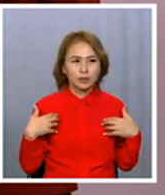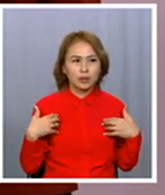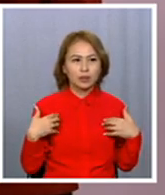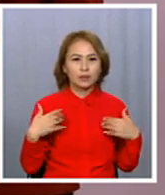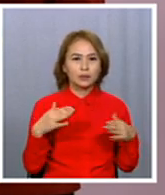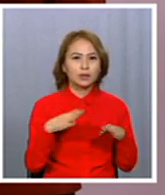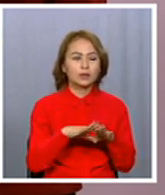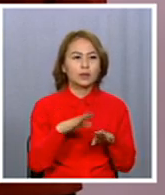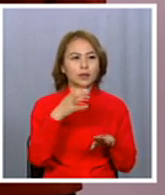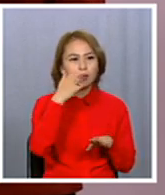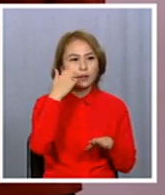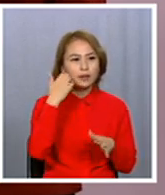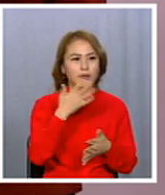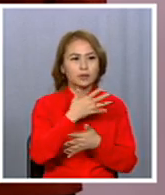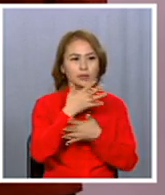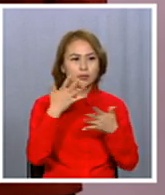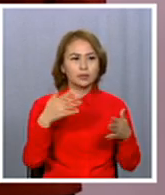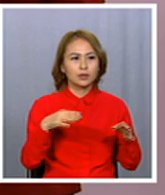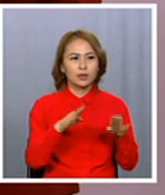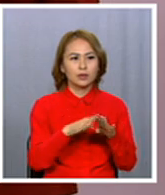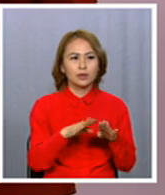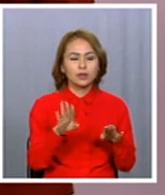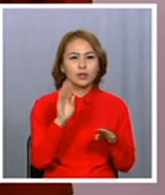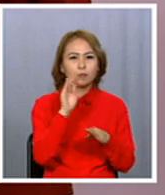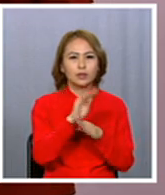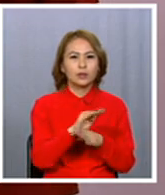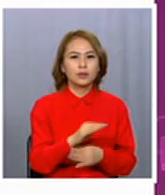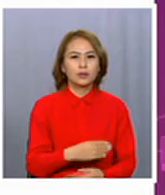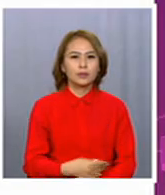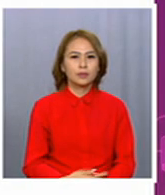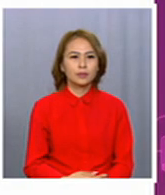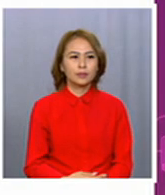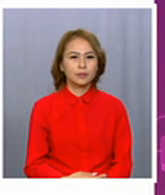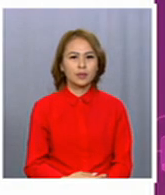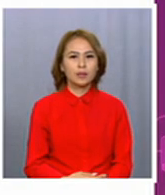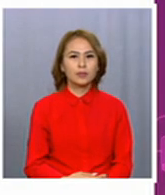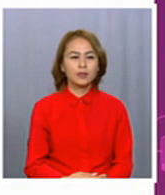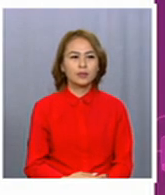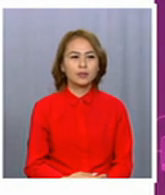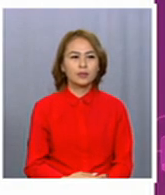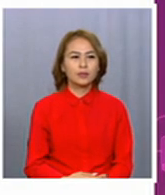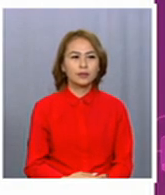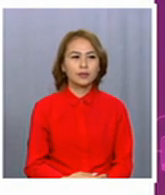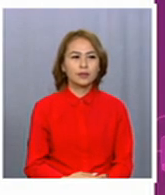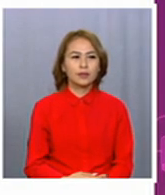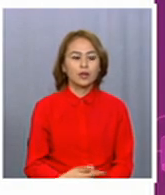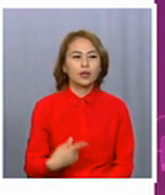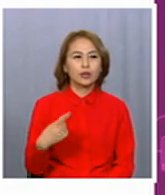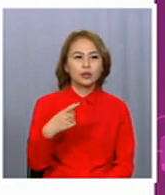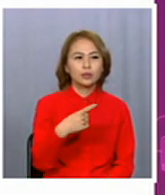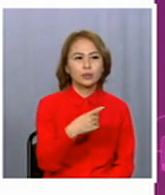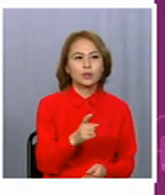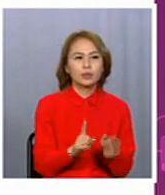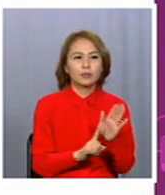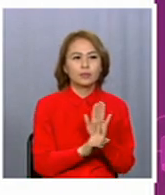жануарлардың арқасы кеңіп, жәндіктерге де жан бітеді. құрт құмырсқа қыбырлай